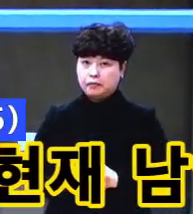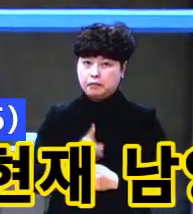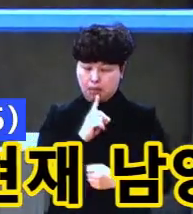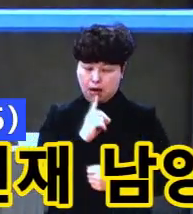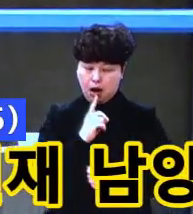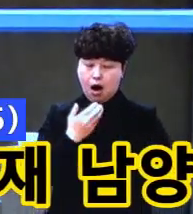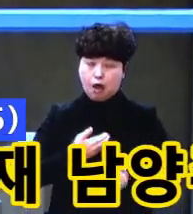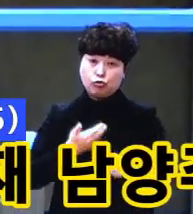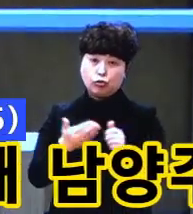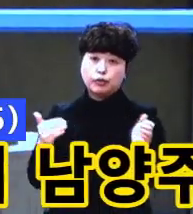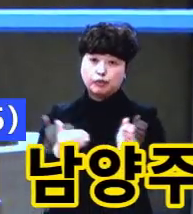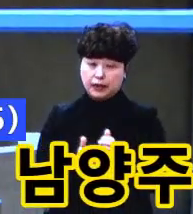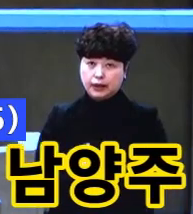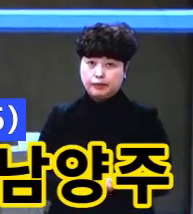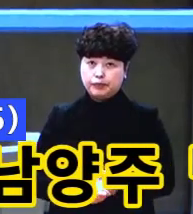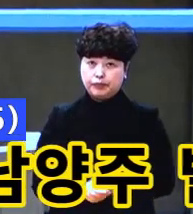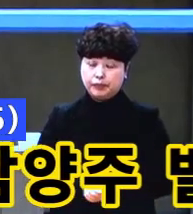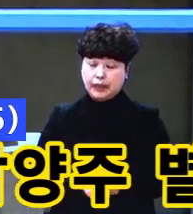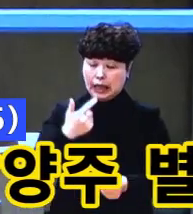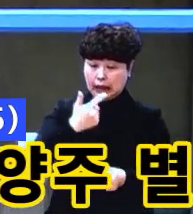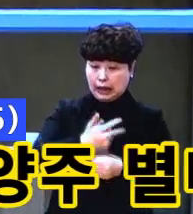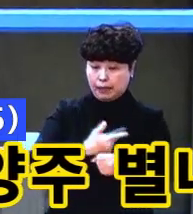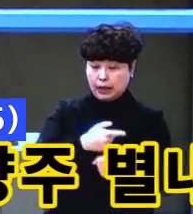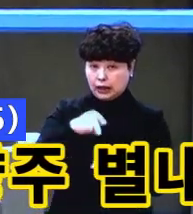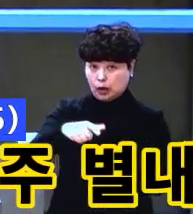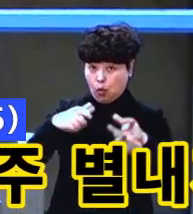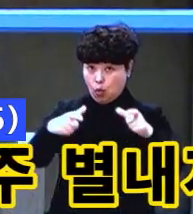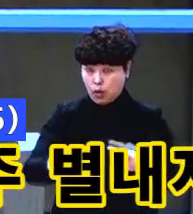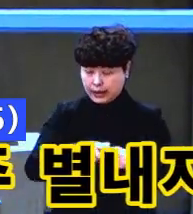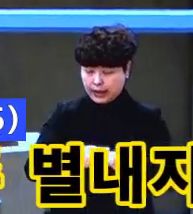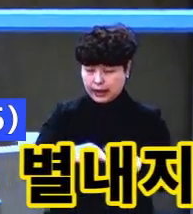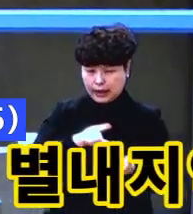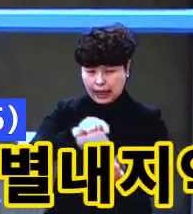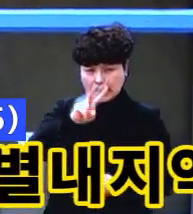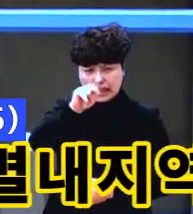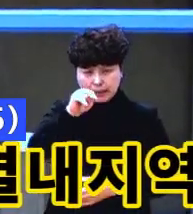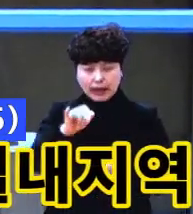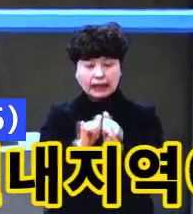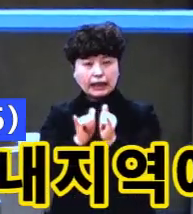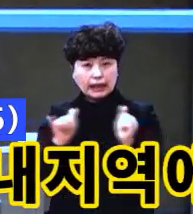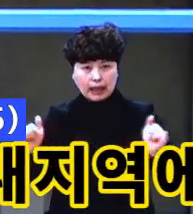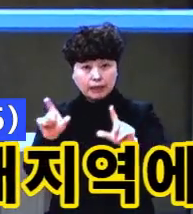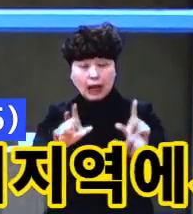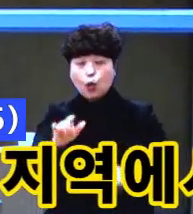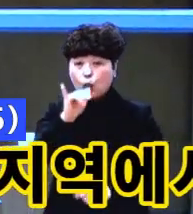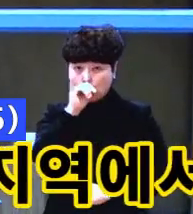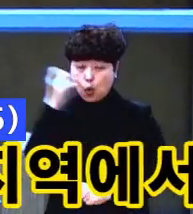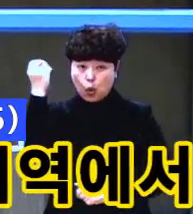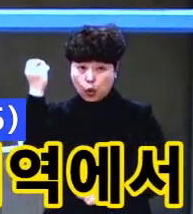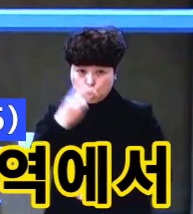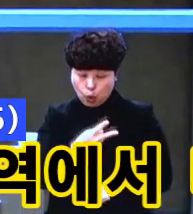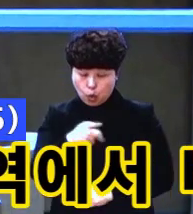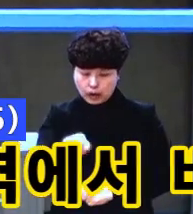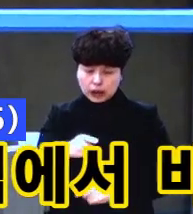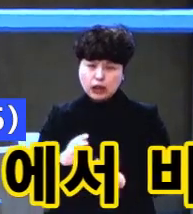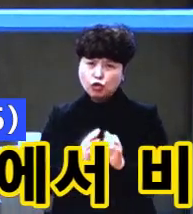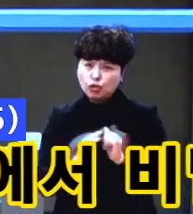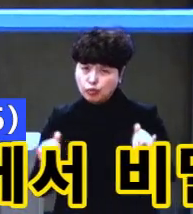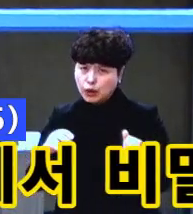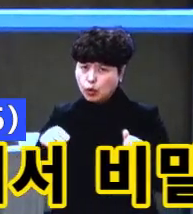알려졌습니다. 남양주시 별내면에는 약 2만여 명의 주민들이 거주하고 있으며 별내면 주민들은